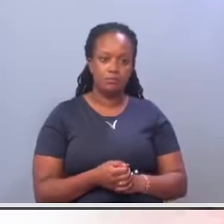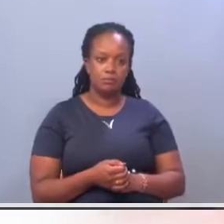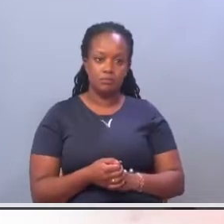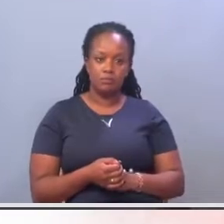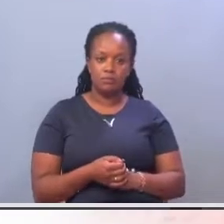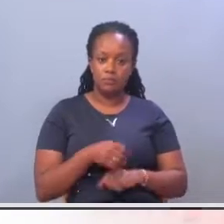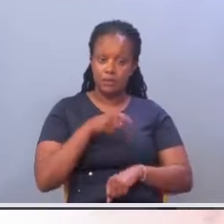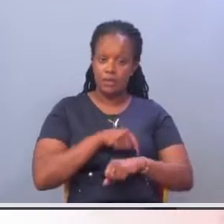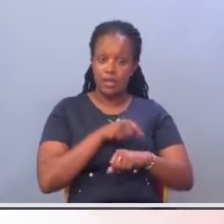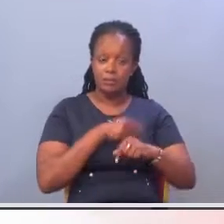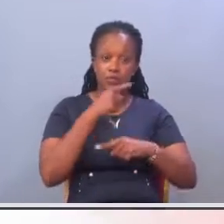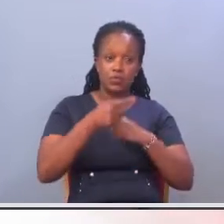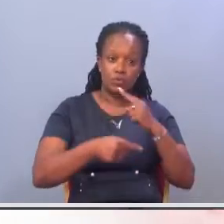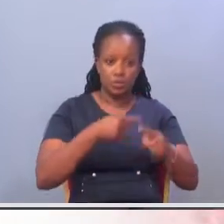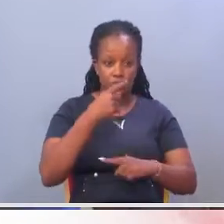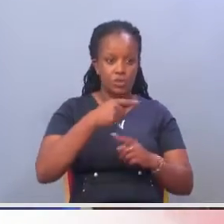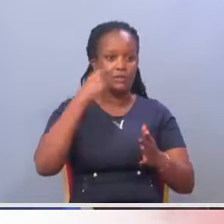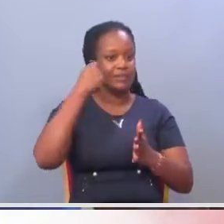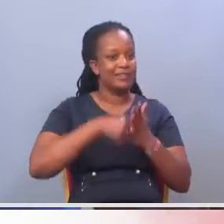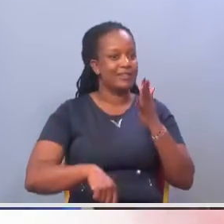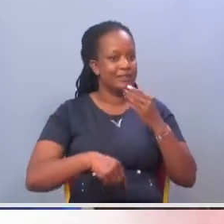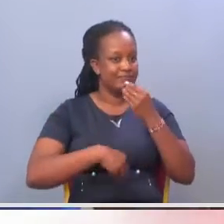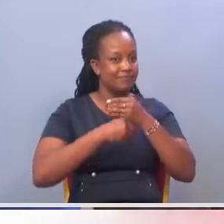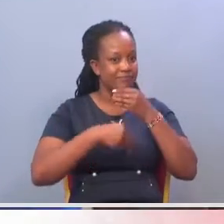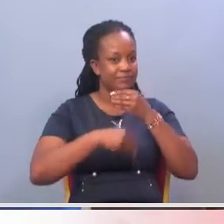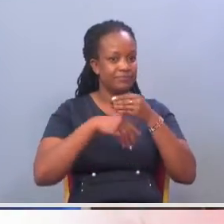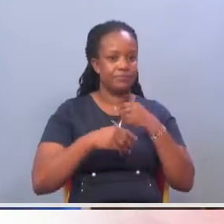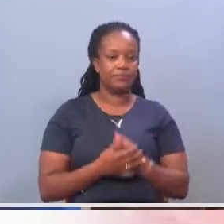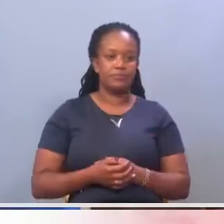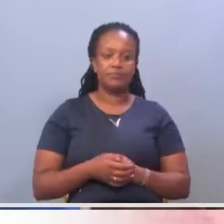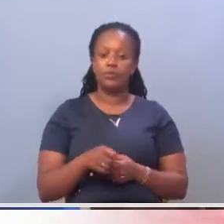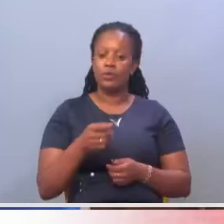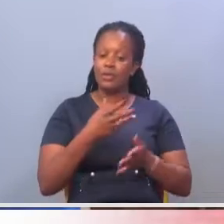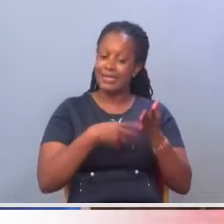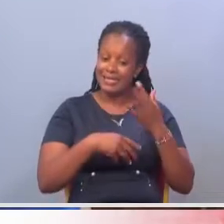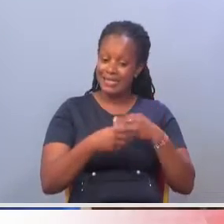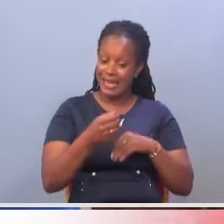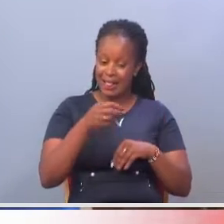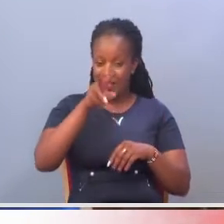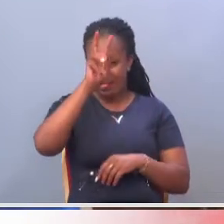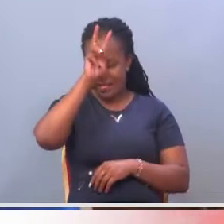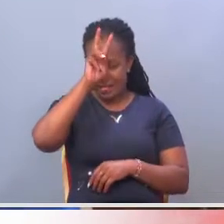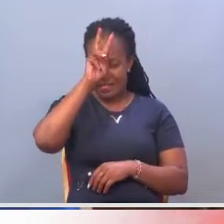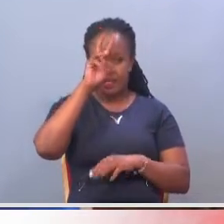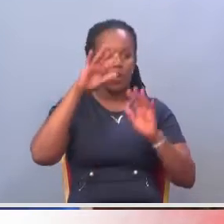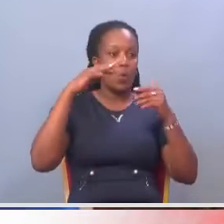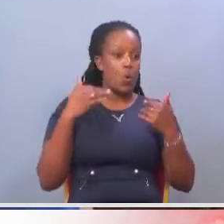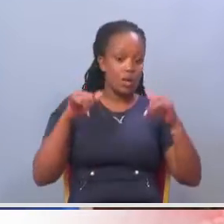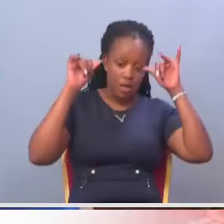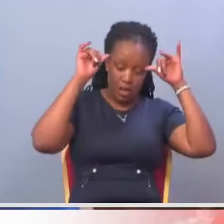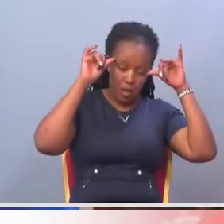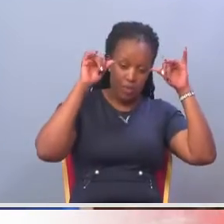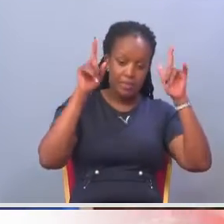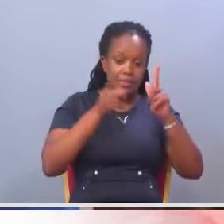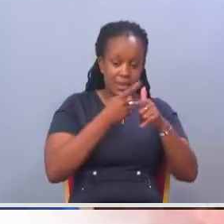Wakipora zaidi, ushuru unaongezeka. Unauza mbuzi, unauza ng'ombe kusomesha mtoto. Alafu naambia mtoto, sasa